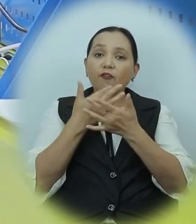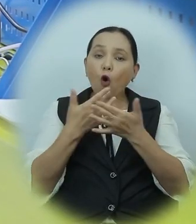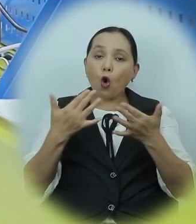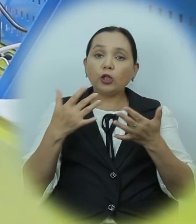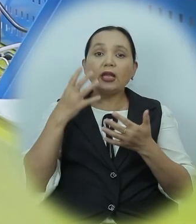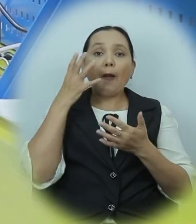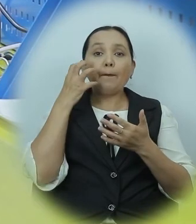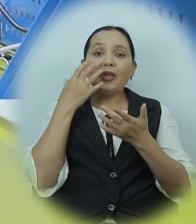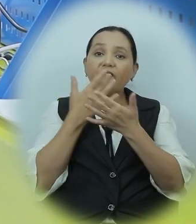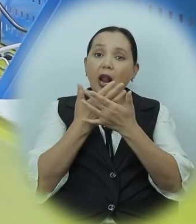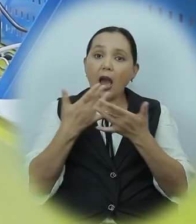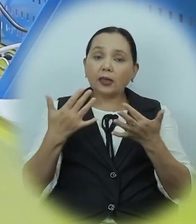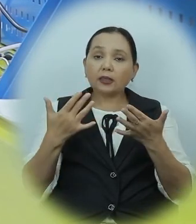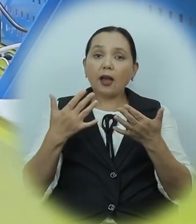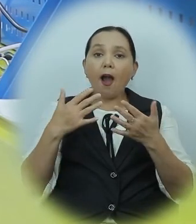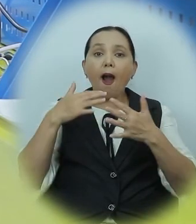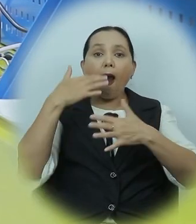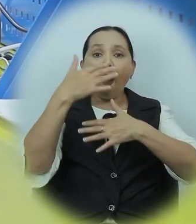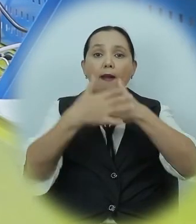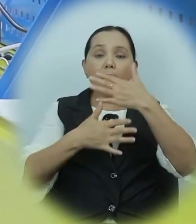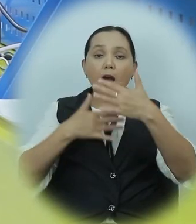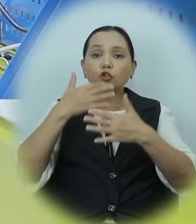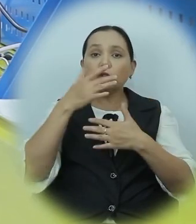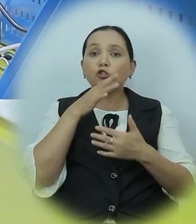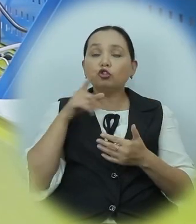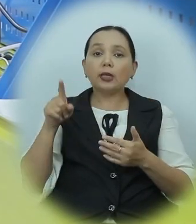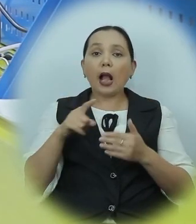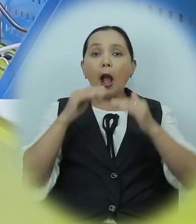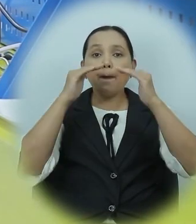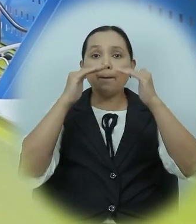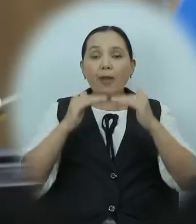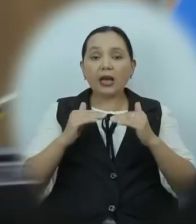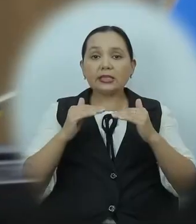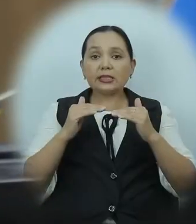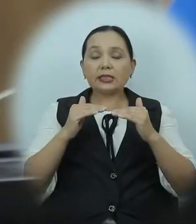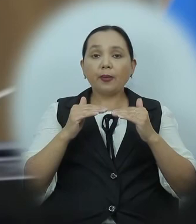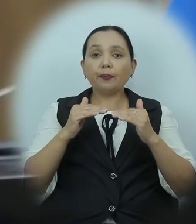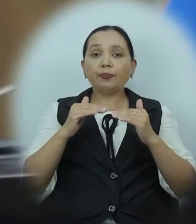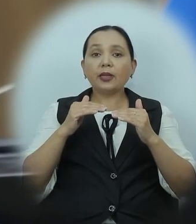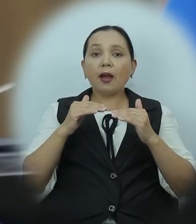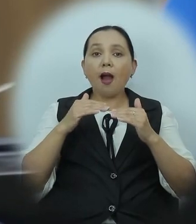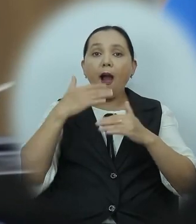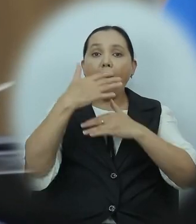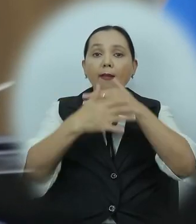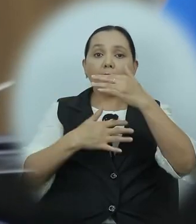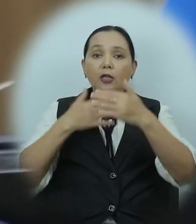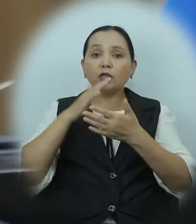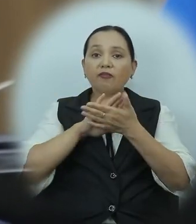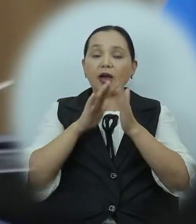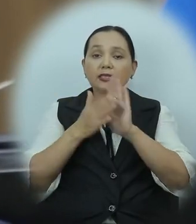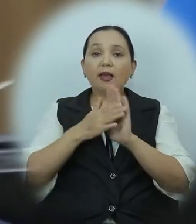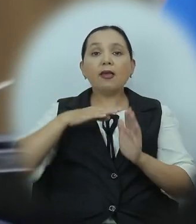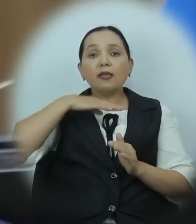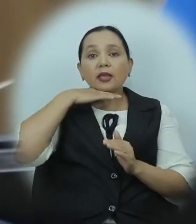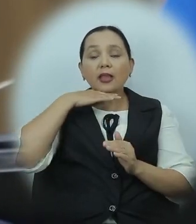va mevalarni aralashtirish jarayonida eng past aralashtirish vaziyati yetarli